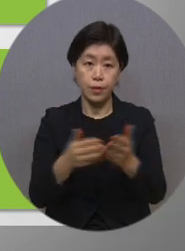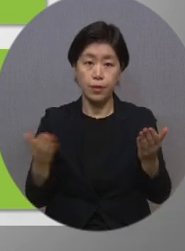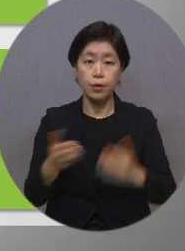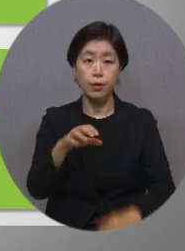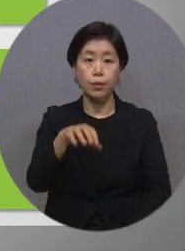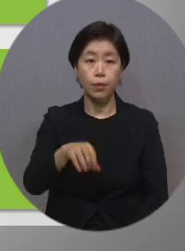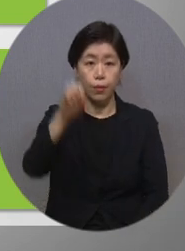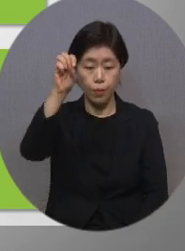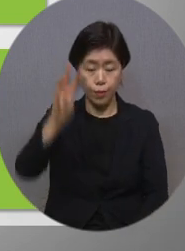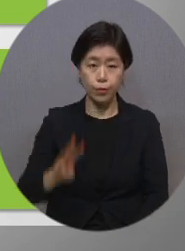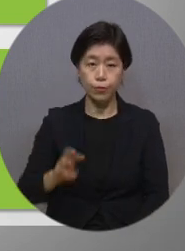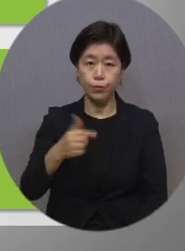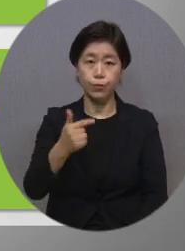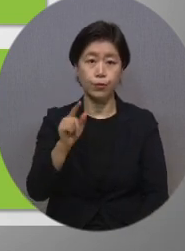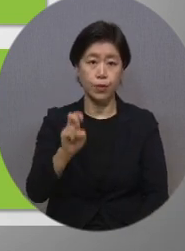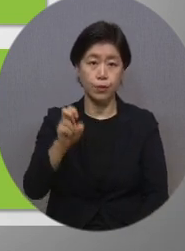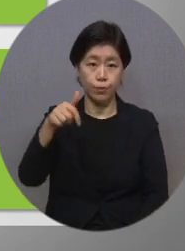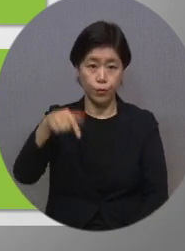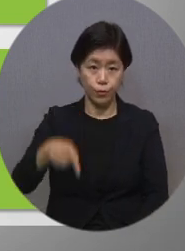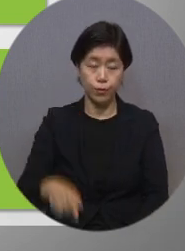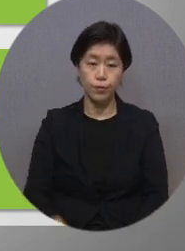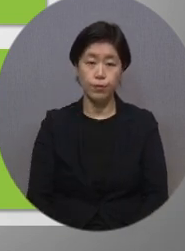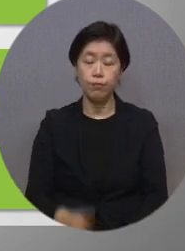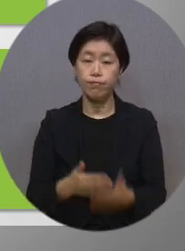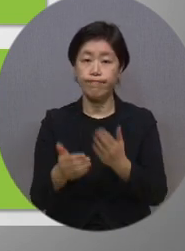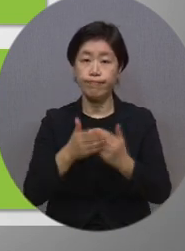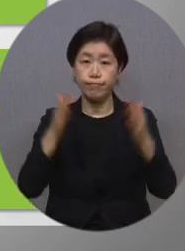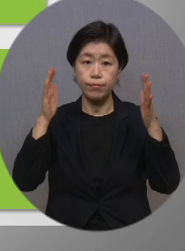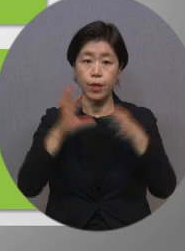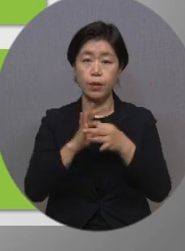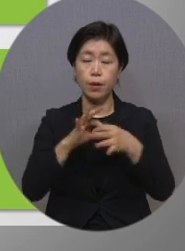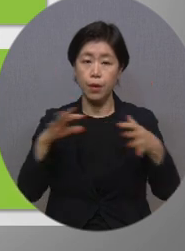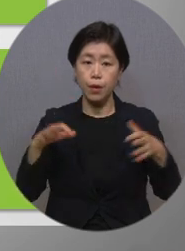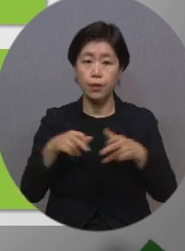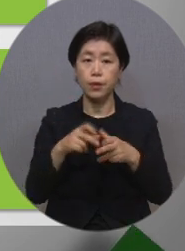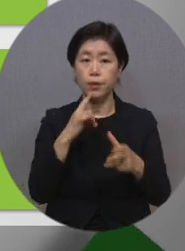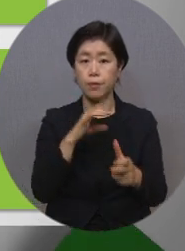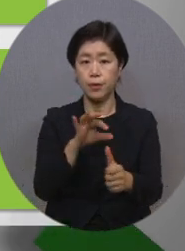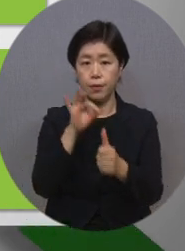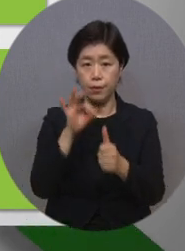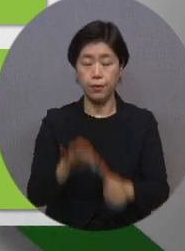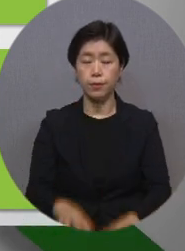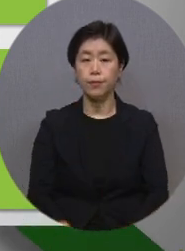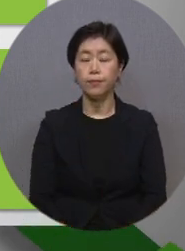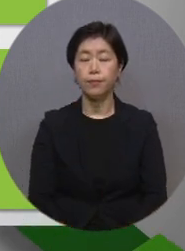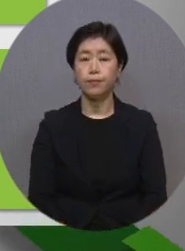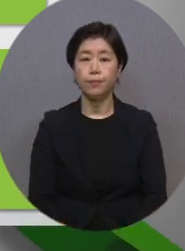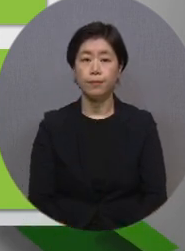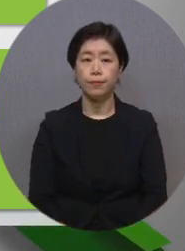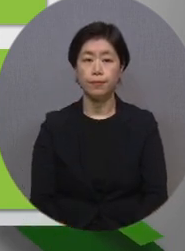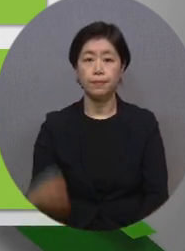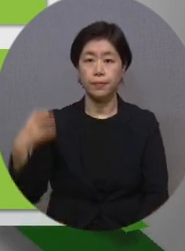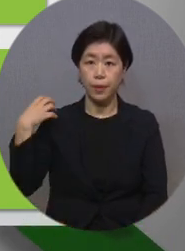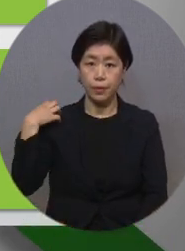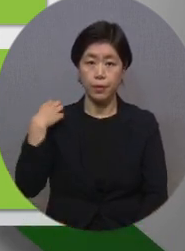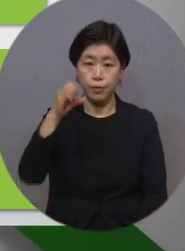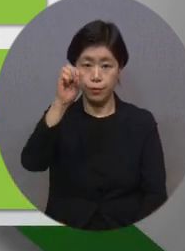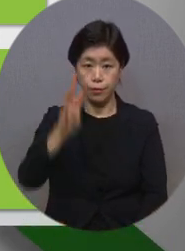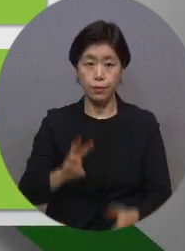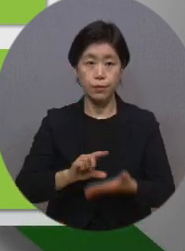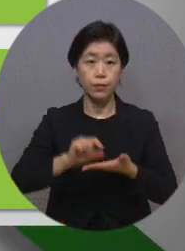광주시 남구입니다. 경력과 학력은 무관하며 장애인만 채용합니다. 담당